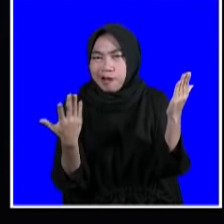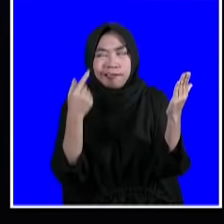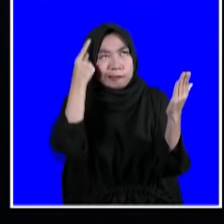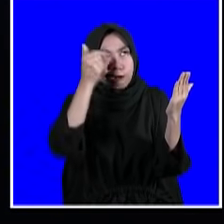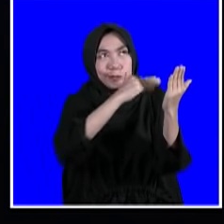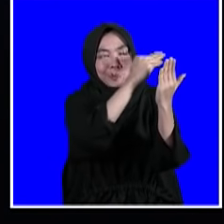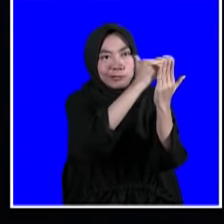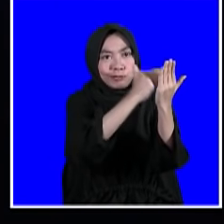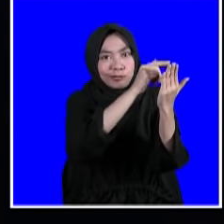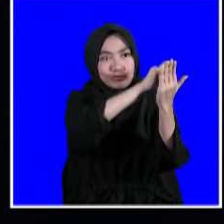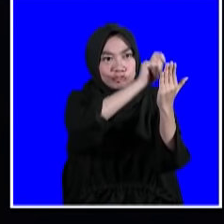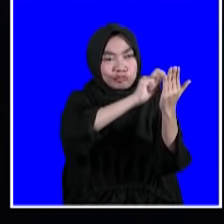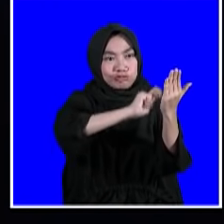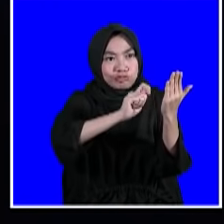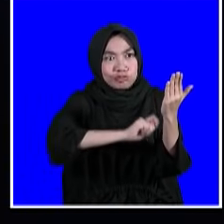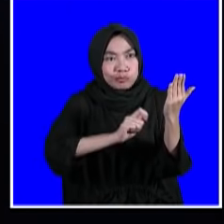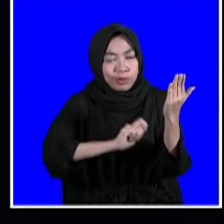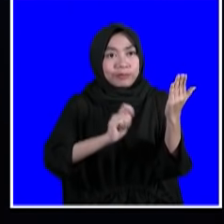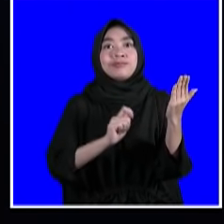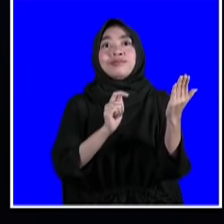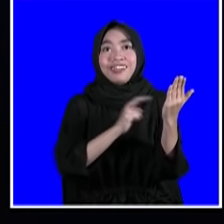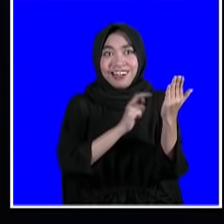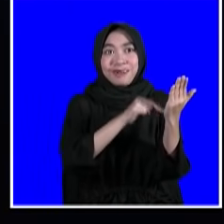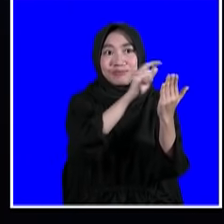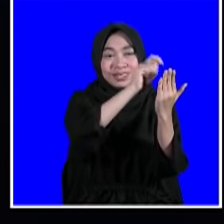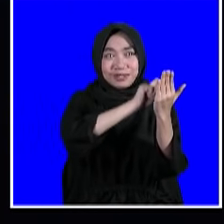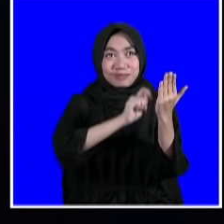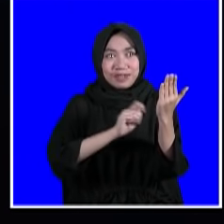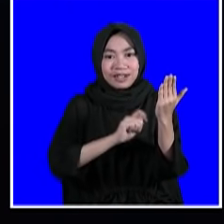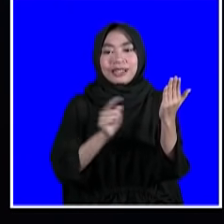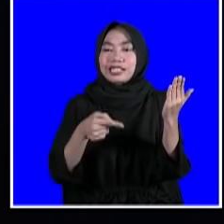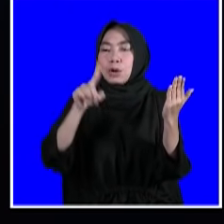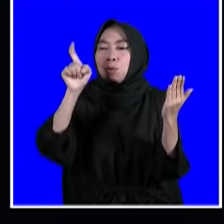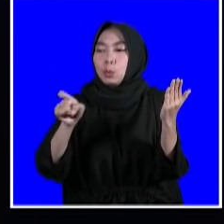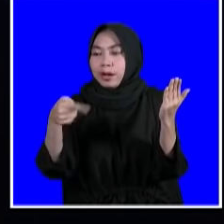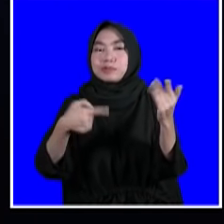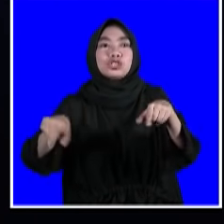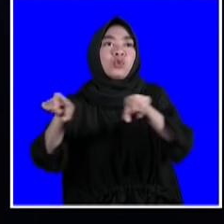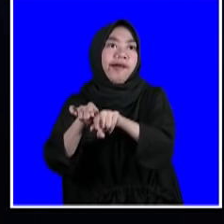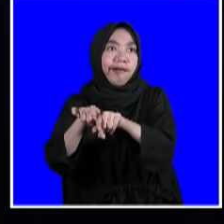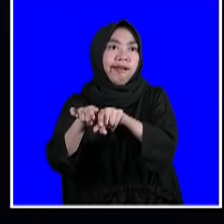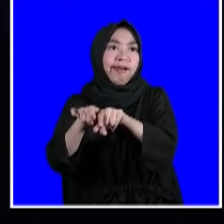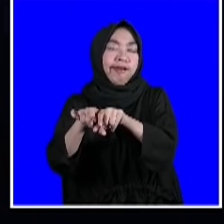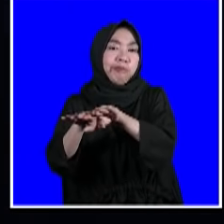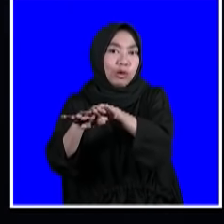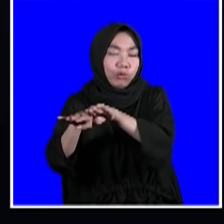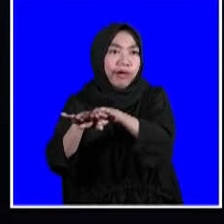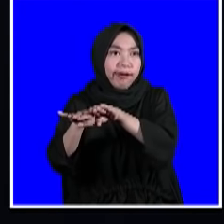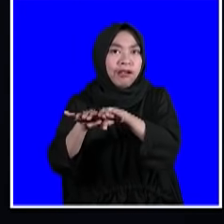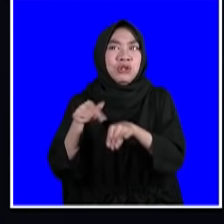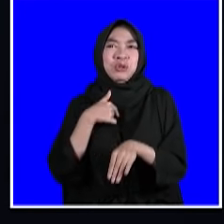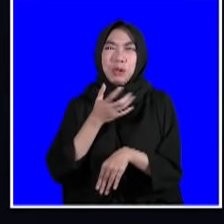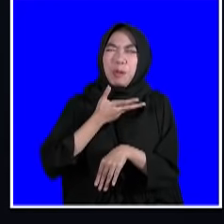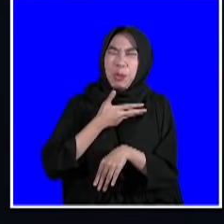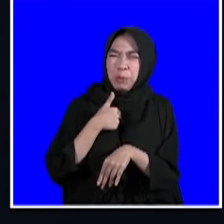menentukan apa yang mau dibelanjakan juga harus berdasarkan kebutuhan ya. Kalau kita mengikuti keinginan,